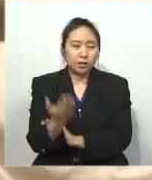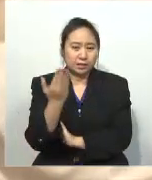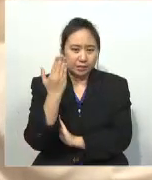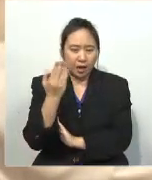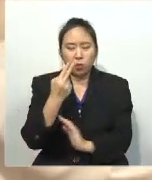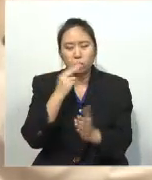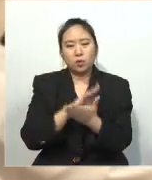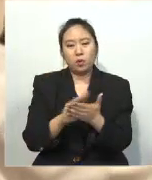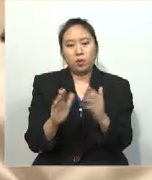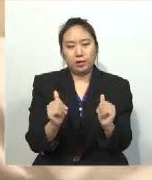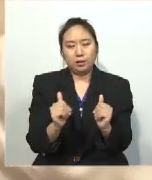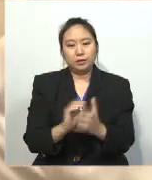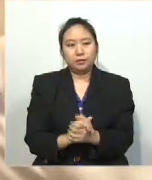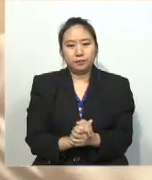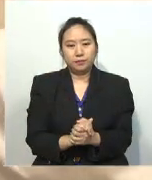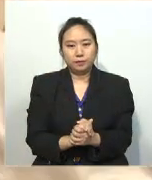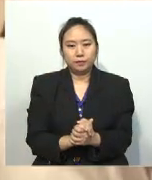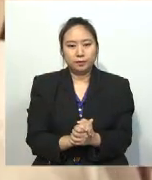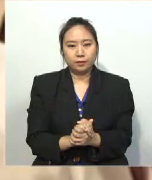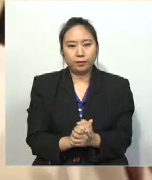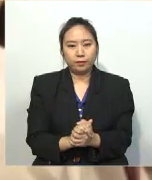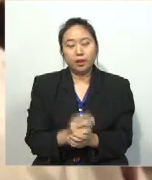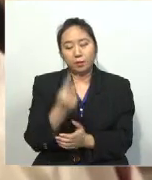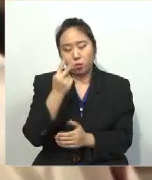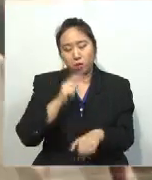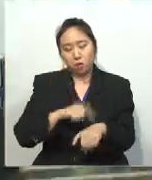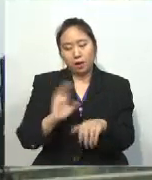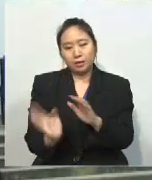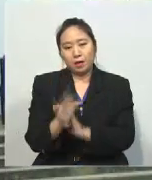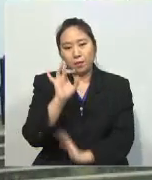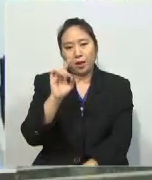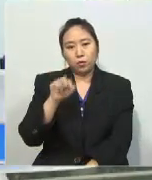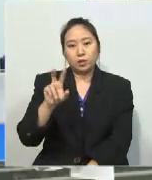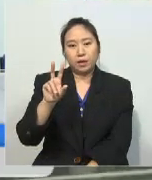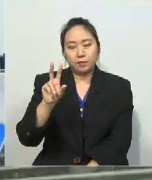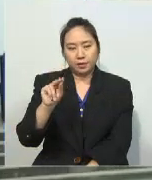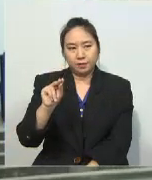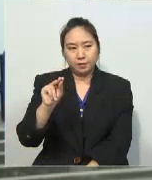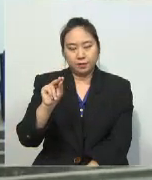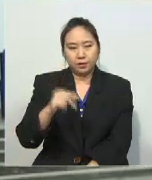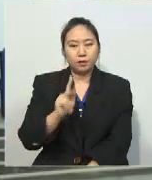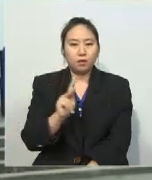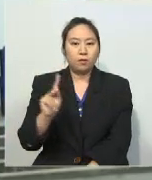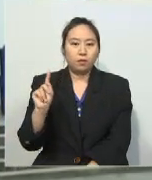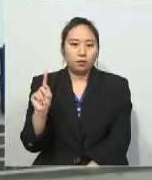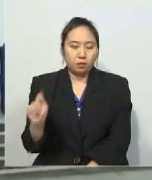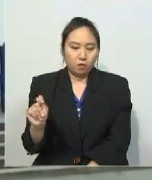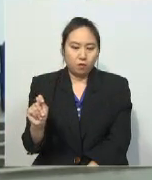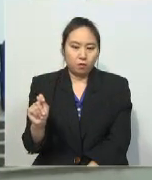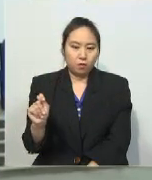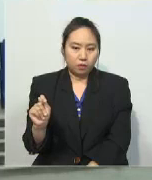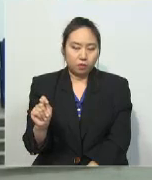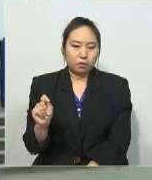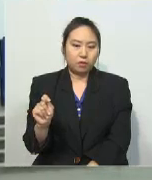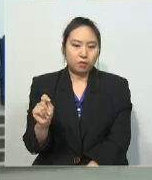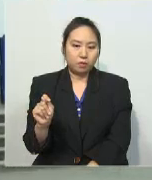ป็นไปอย่างเรียบร้อยค่ะเดี๋ยวเราไปดูบรรยากาศตั้งแต่ช่วงเวลา 8:30 นกันนะคะเป็นช่วงเวลาที่ทางกกต.จังหวัดได้